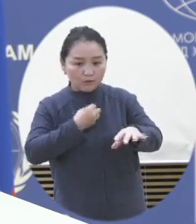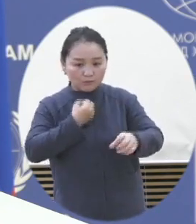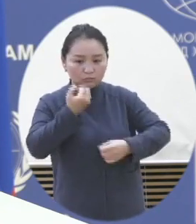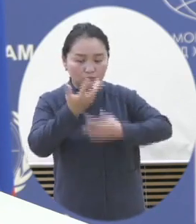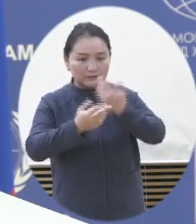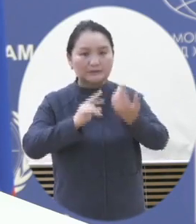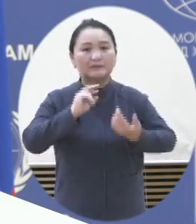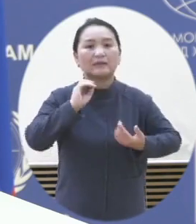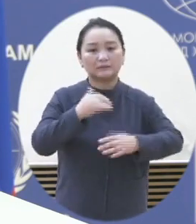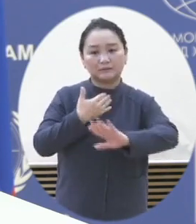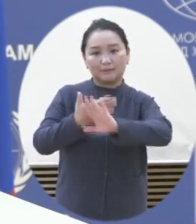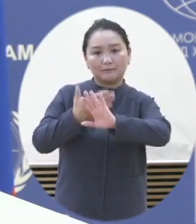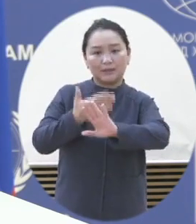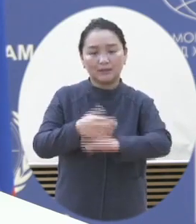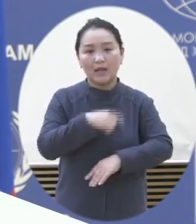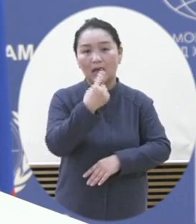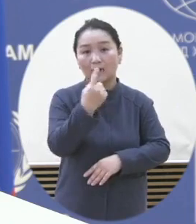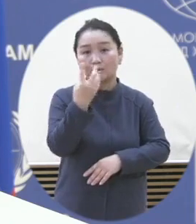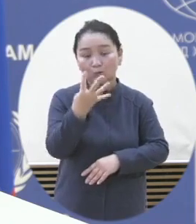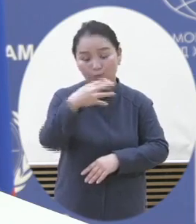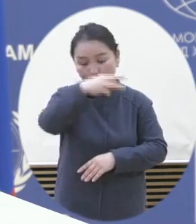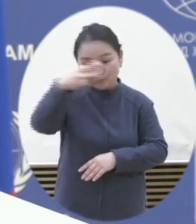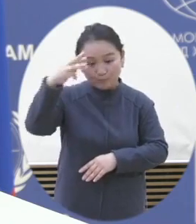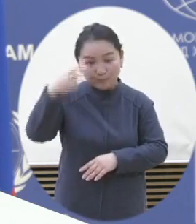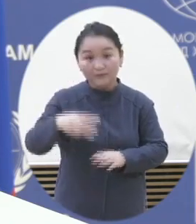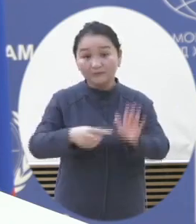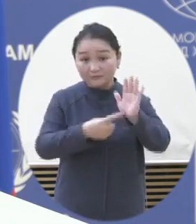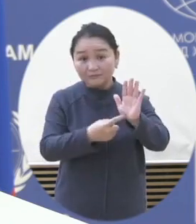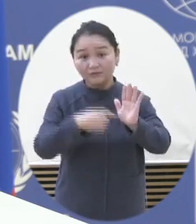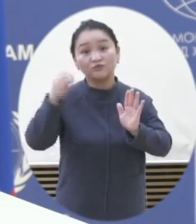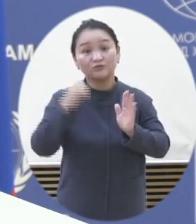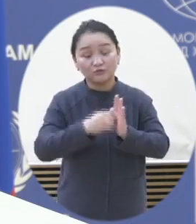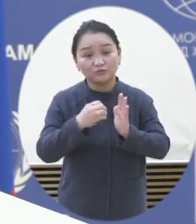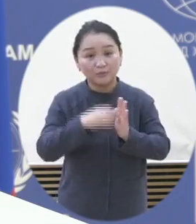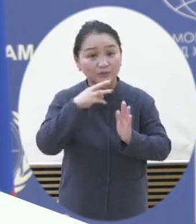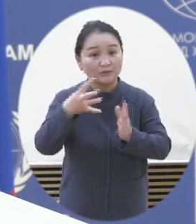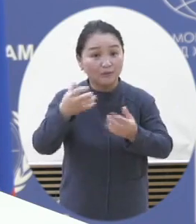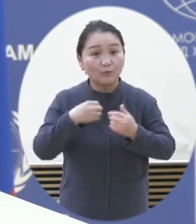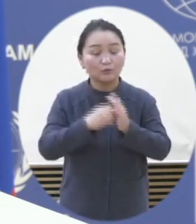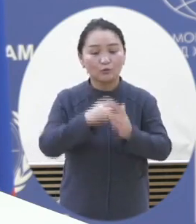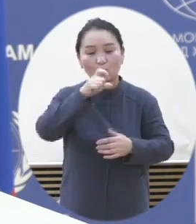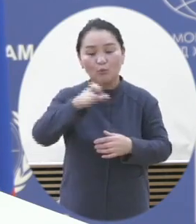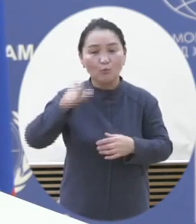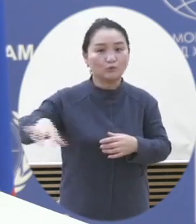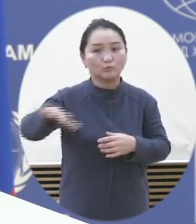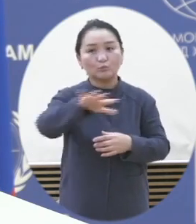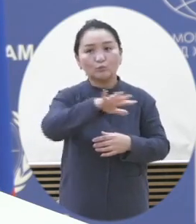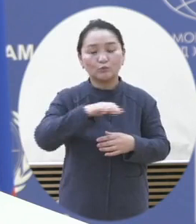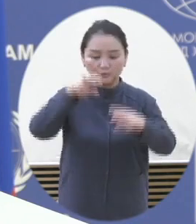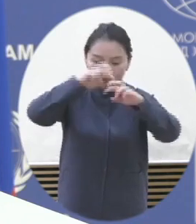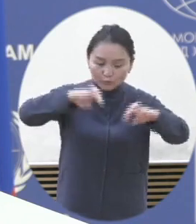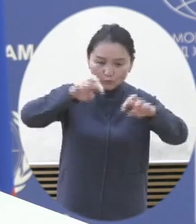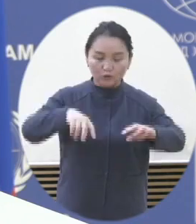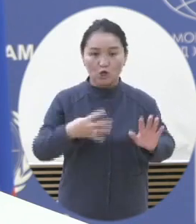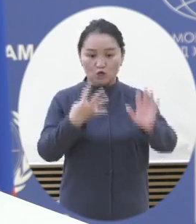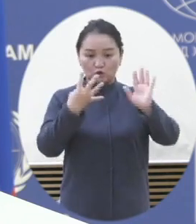сэргийлдэг гэрчлэнгээр 14 мэдлэгийг одоо мэдэх ёстой гэж үзэхэд хүн амын маань одоо мэдж байгаа мэдлэгийн дундаж оноо нь бол 9-ийг одоо